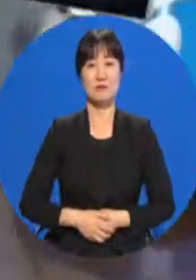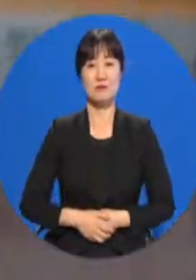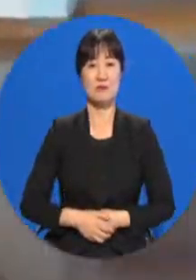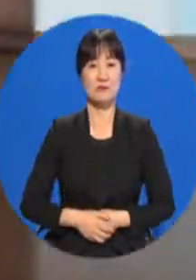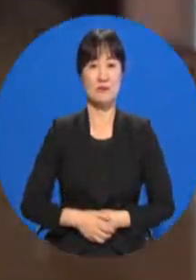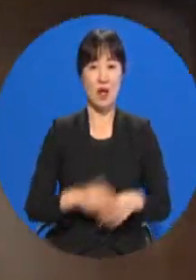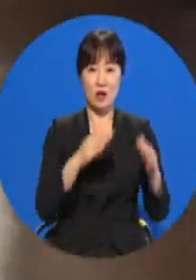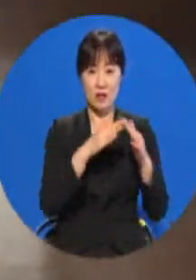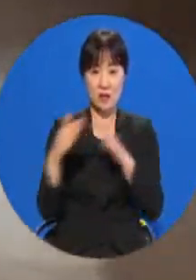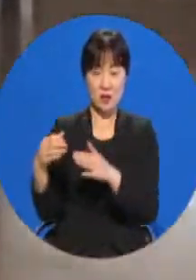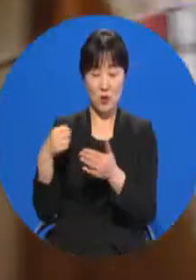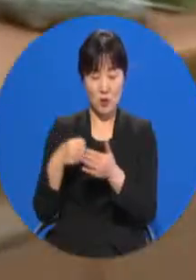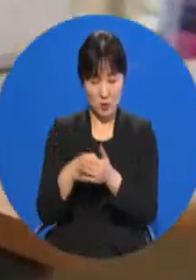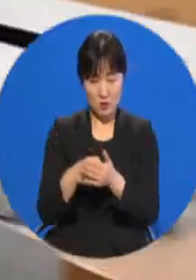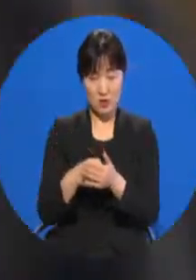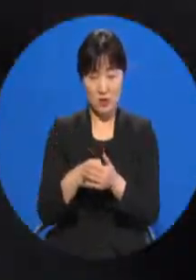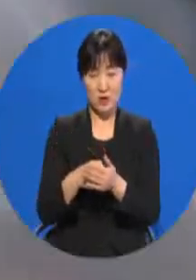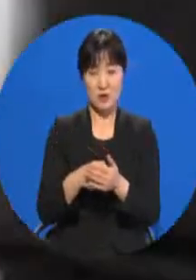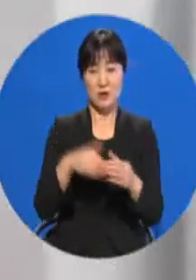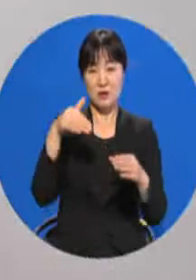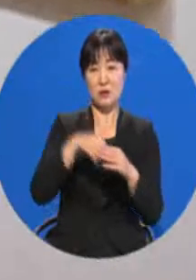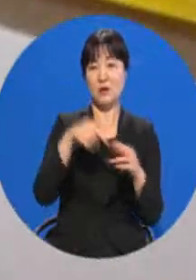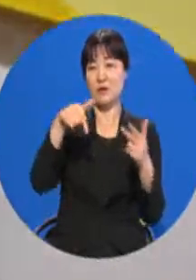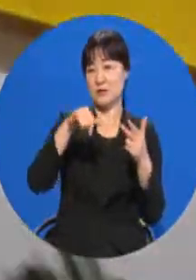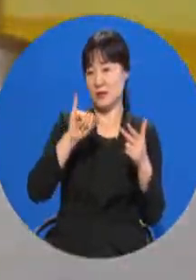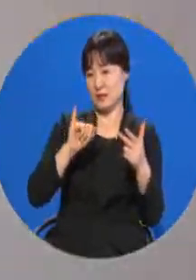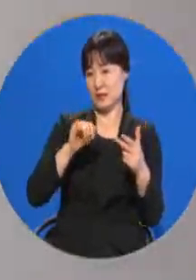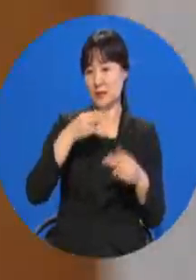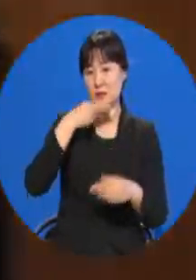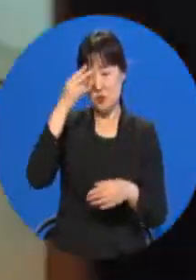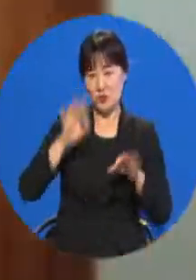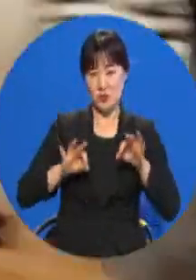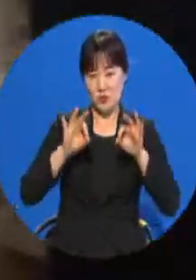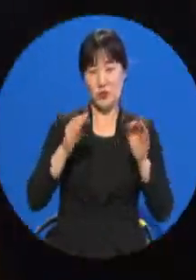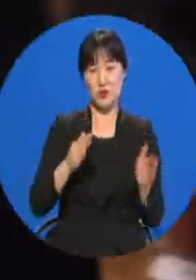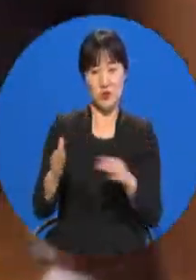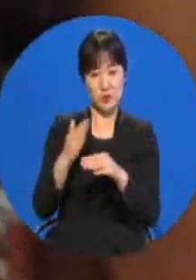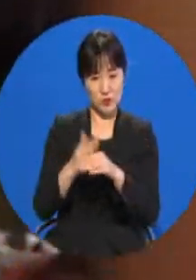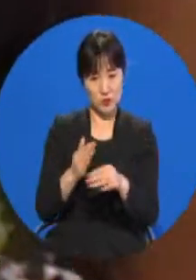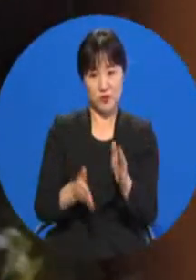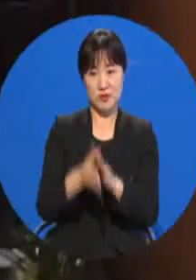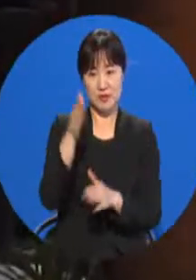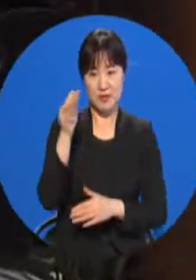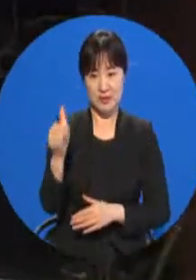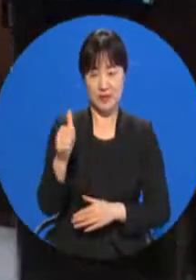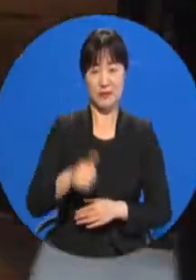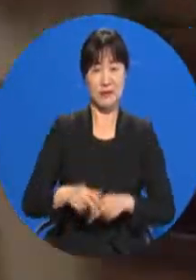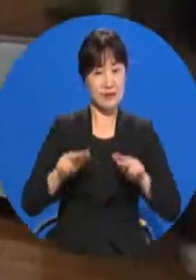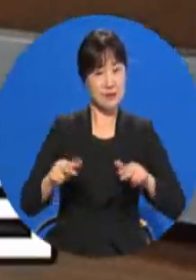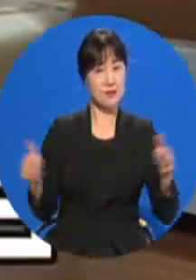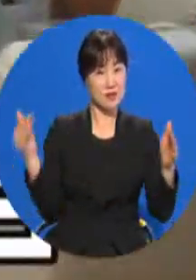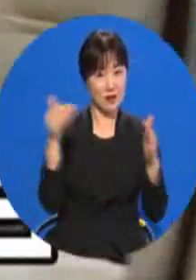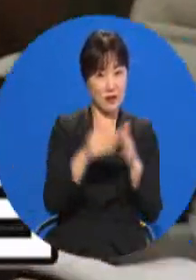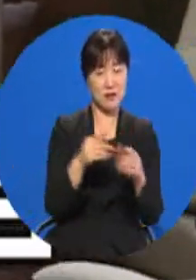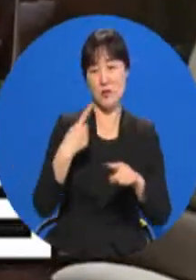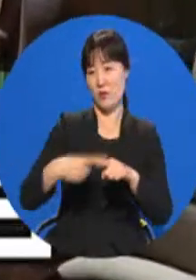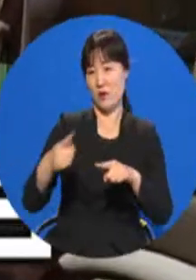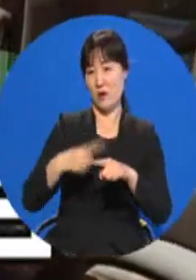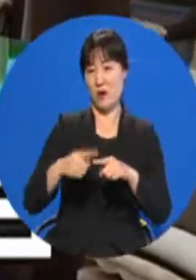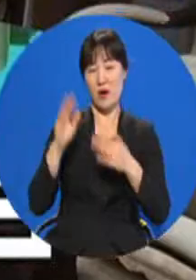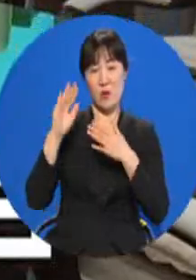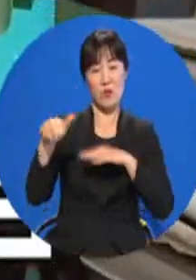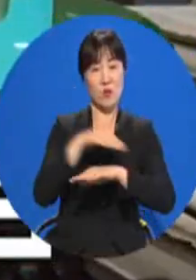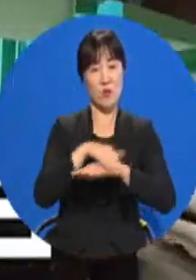이전을 결정하고 민선 7기형 낭만포차를 준비 중인 권호봉 여수시장. 지금까지에 대한 평가와 앞으로의